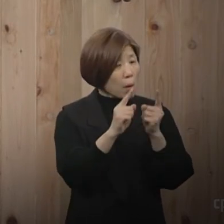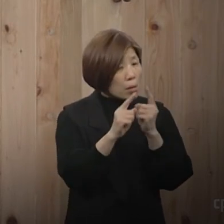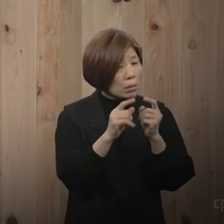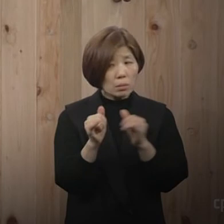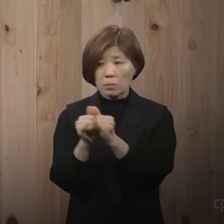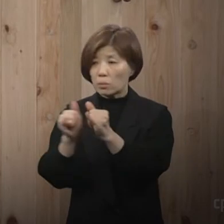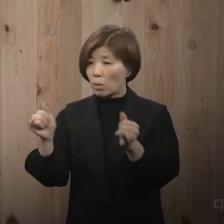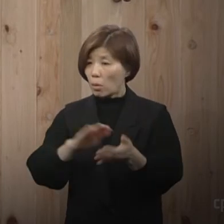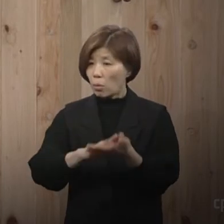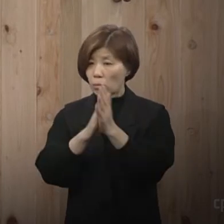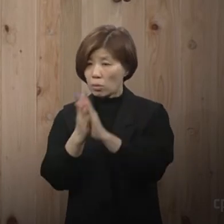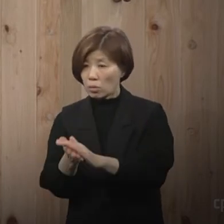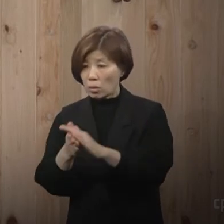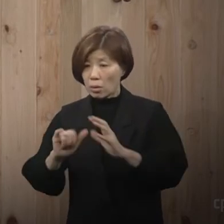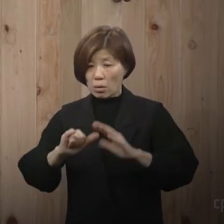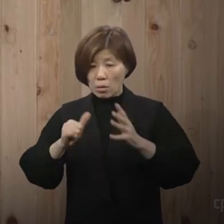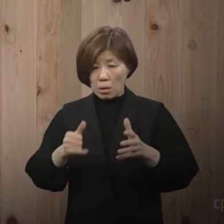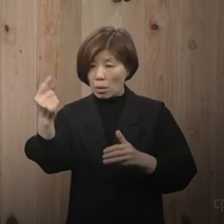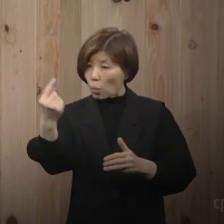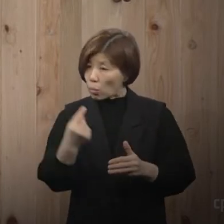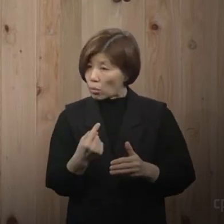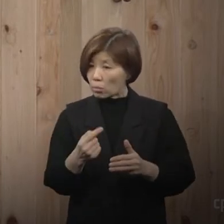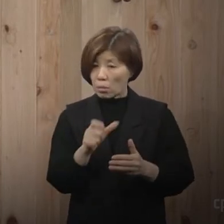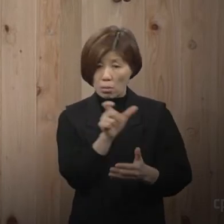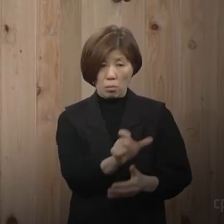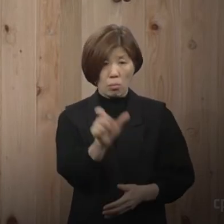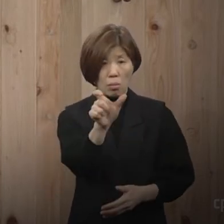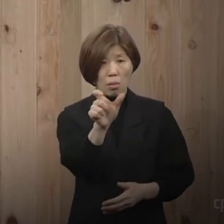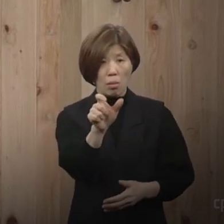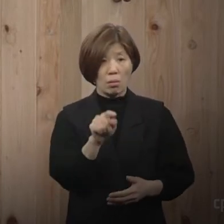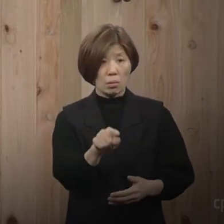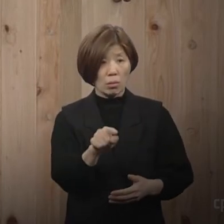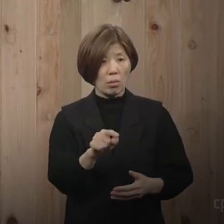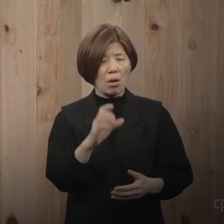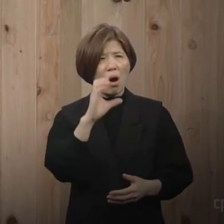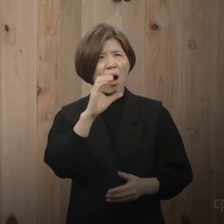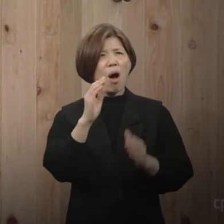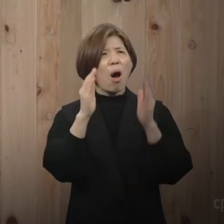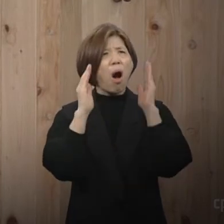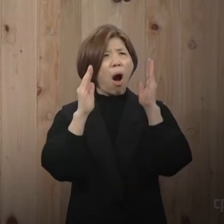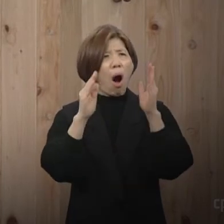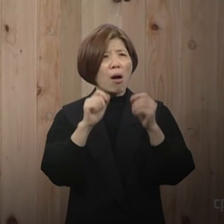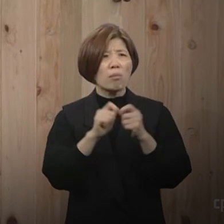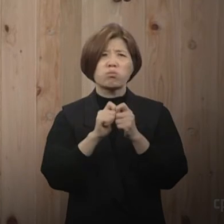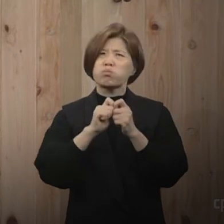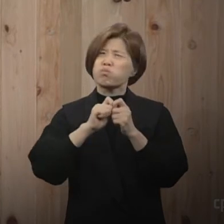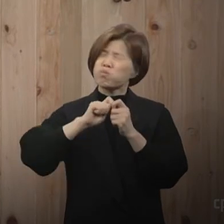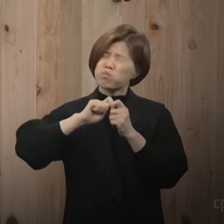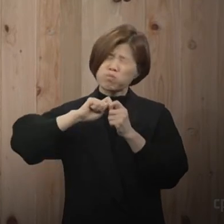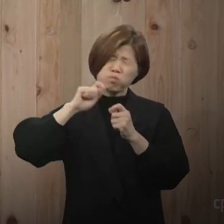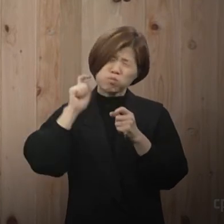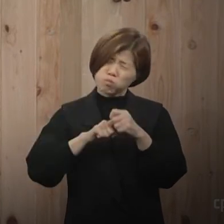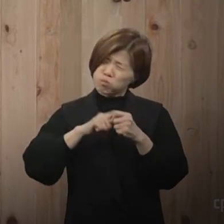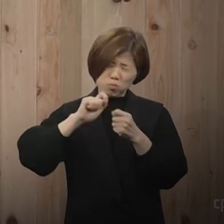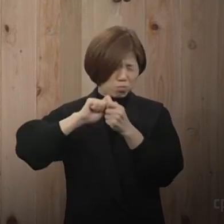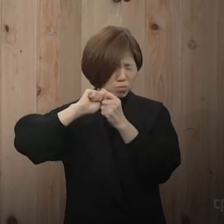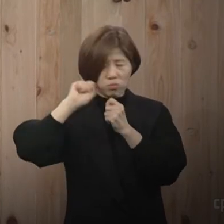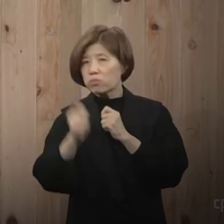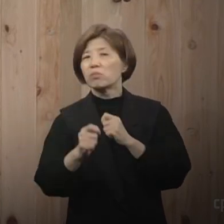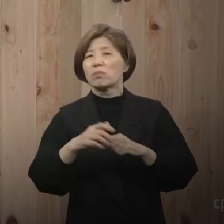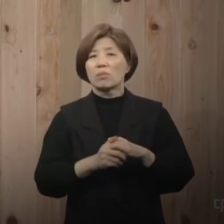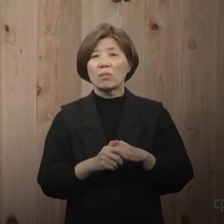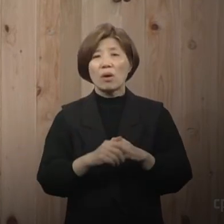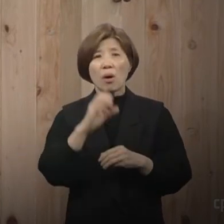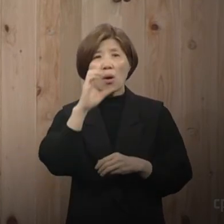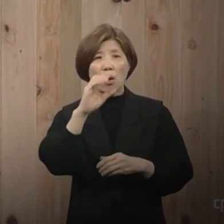사람이 되시어 이 세상에 오셨다 이렇게 적어놓고 있는데, 이거 신학적으로도 굉장히 어려운 개념입니다.